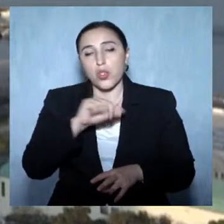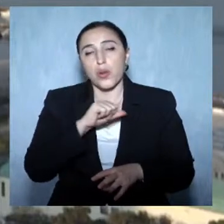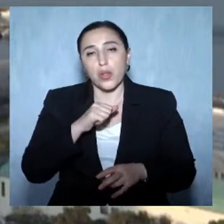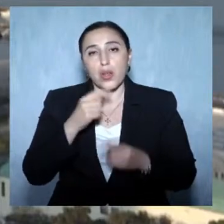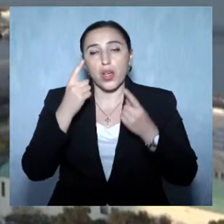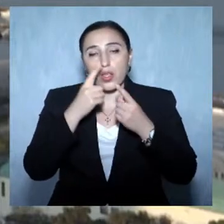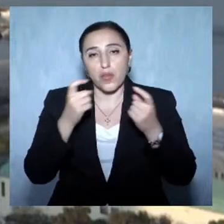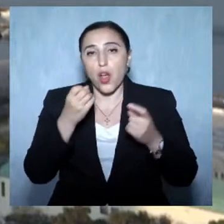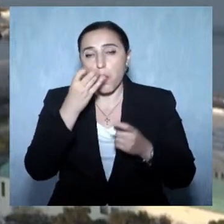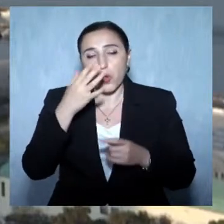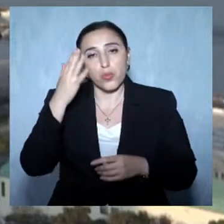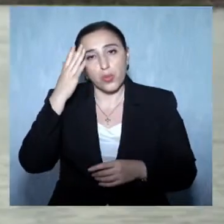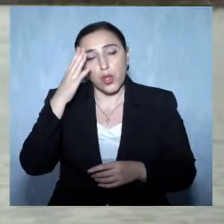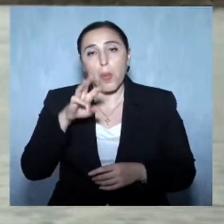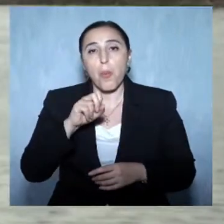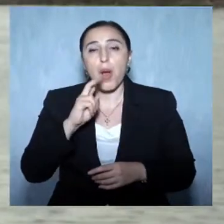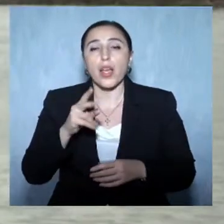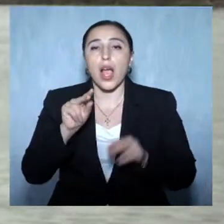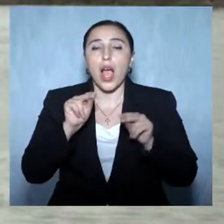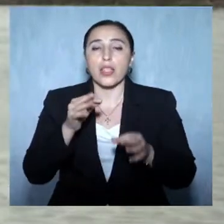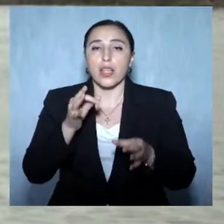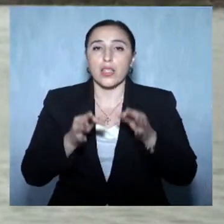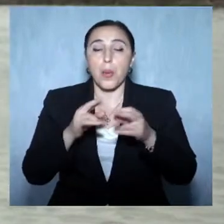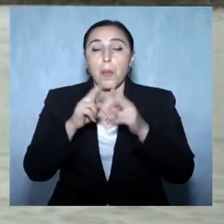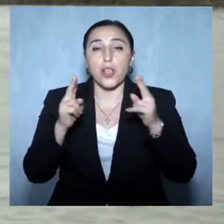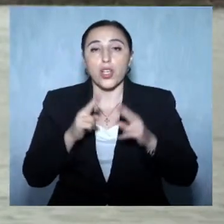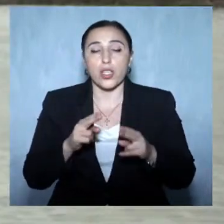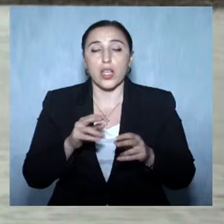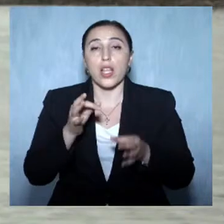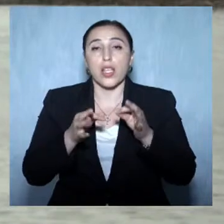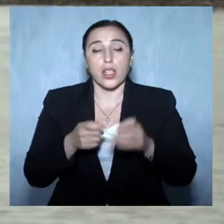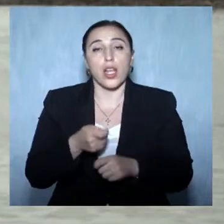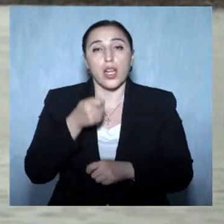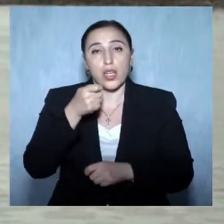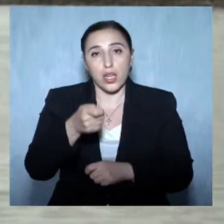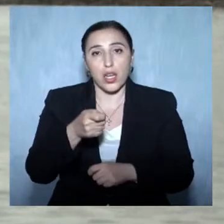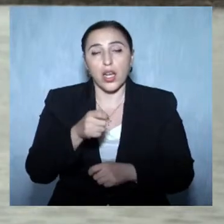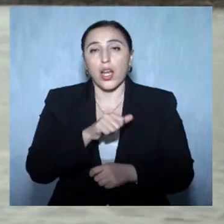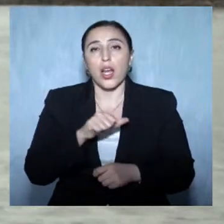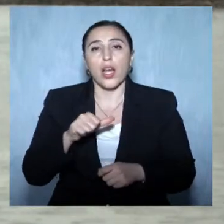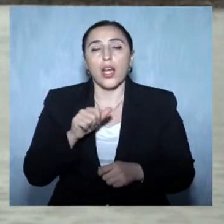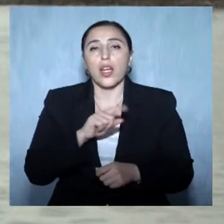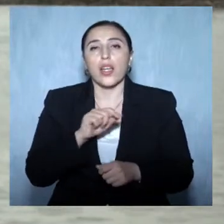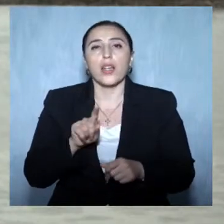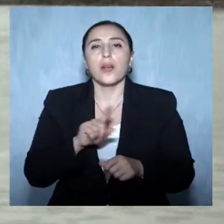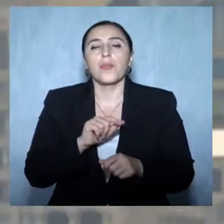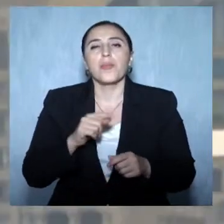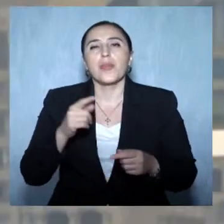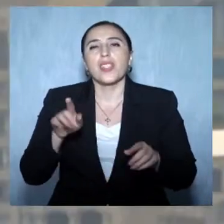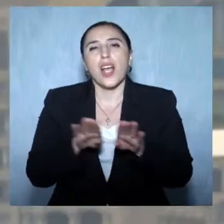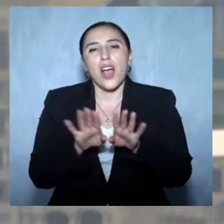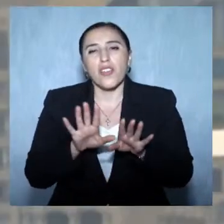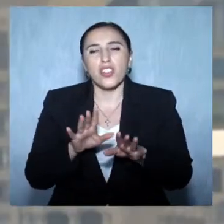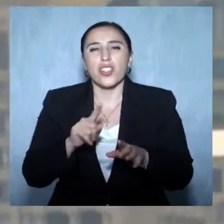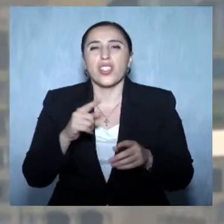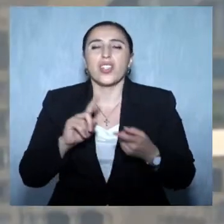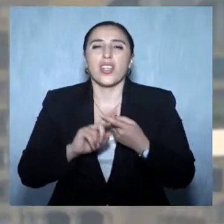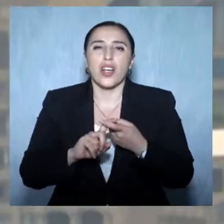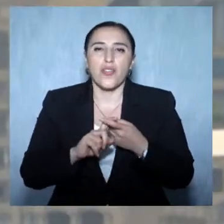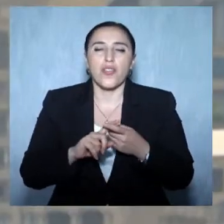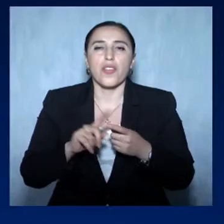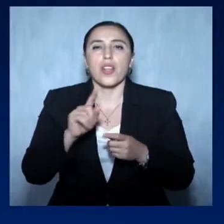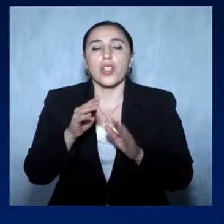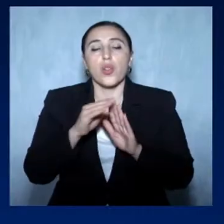որ բակուն մտադիր է մագի արդրադադությ միջազգային դատարանդիմ էլ խտրականության բոլոր ձևերի վերացման միջազգային կոնվենցիայի